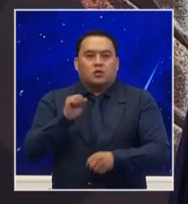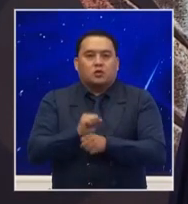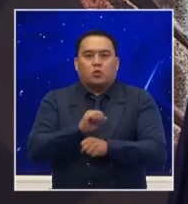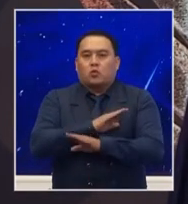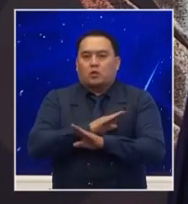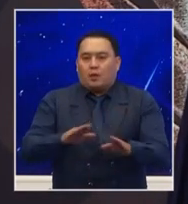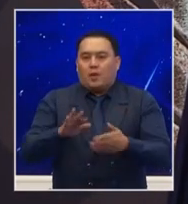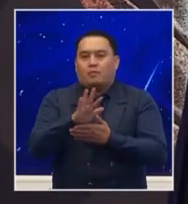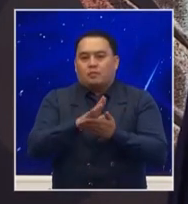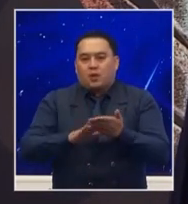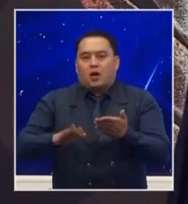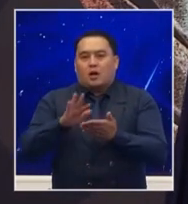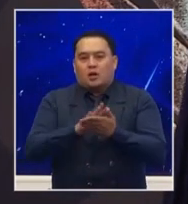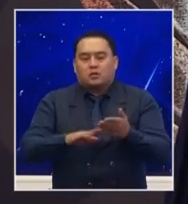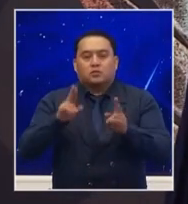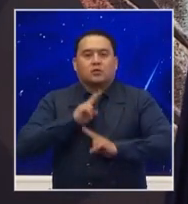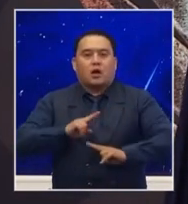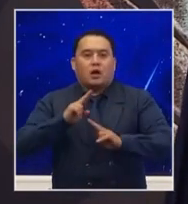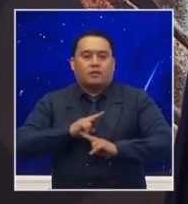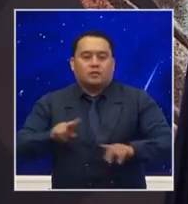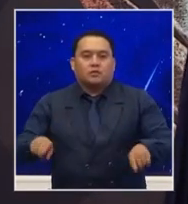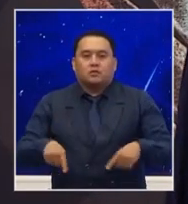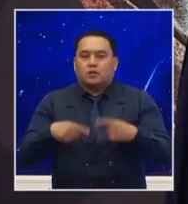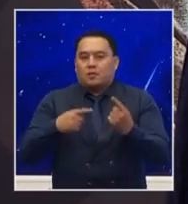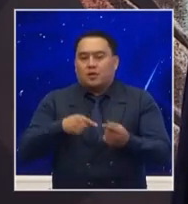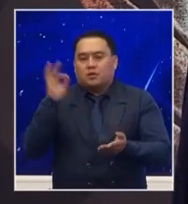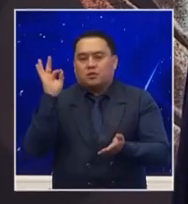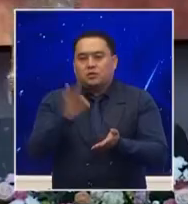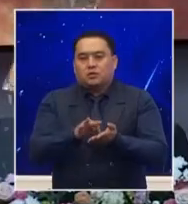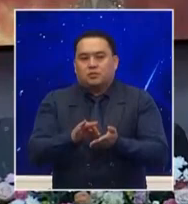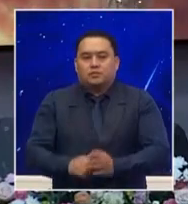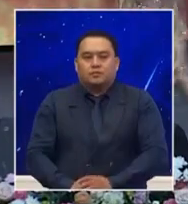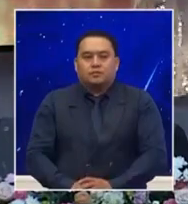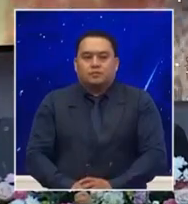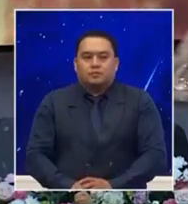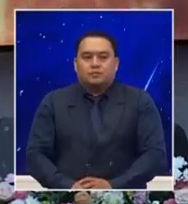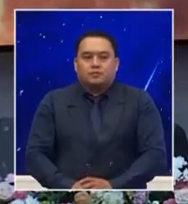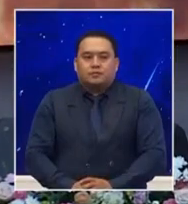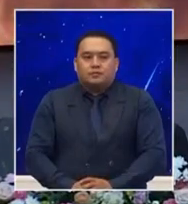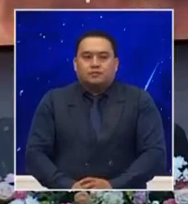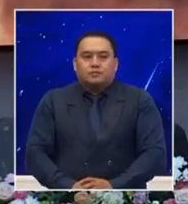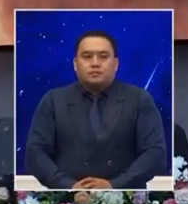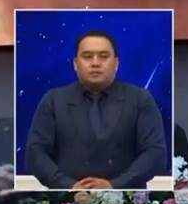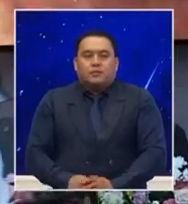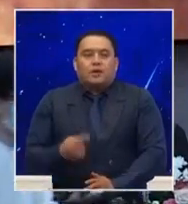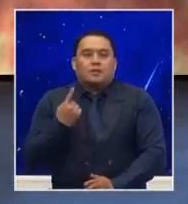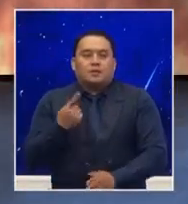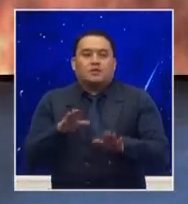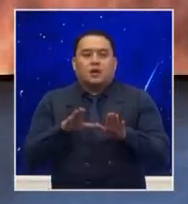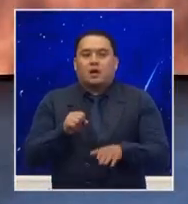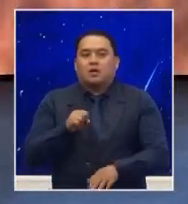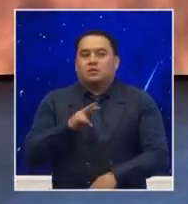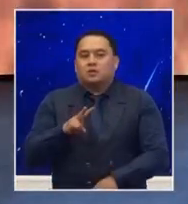тоқтамаймыз, ары қарай еңбек етіп, одан да биік шыңдарды бағындыруға тырысамыз. Өзге номинацияларда бірінші орында Атлана